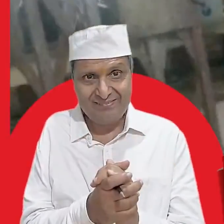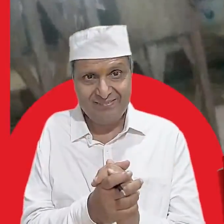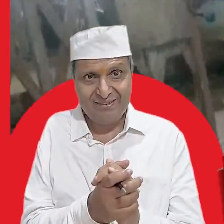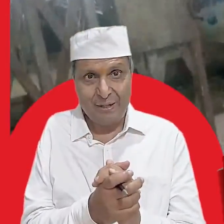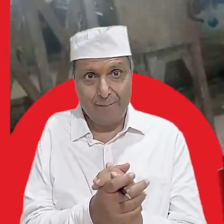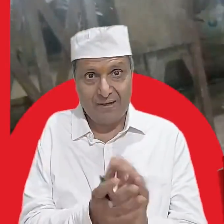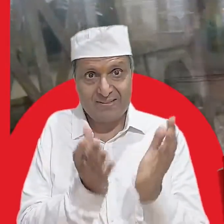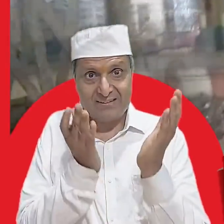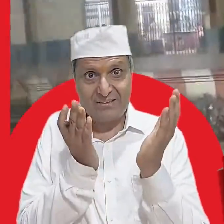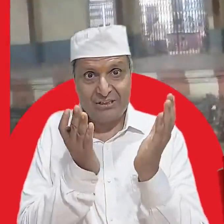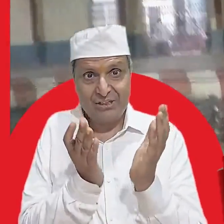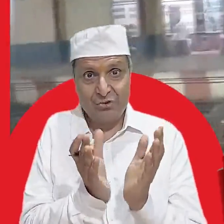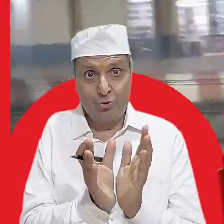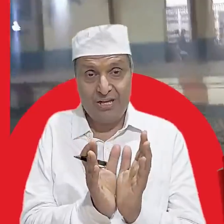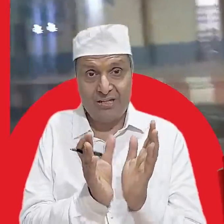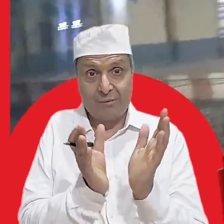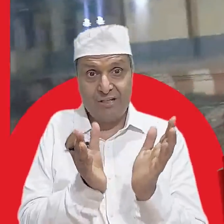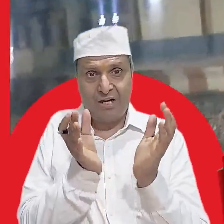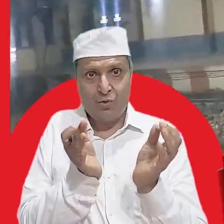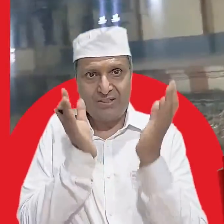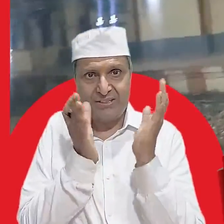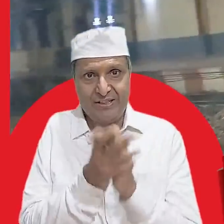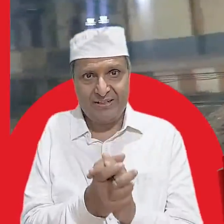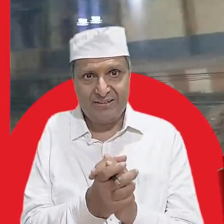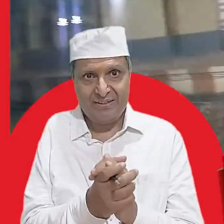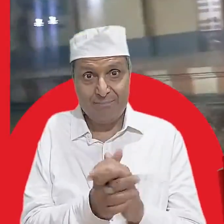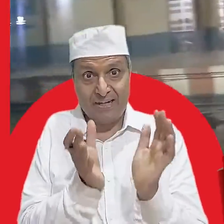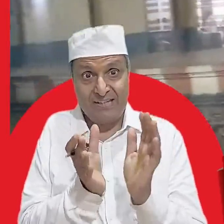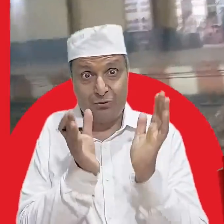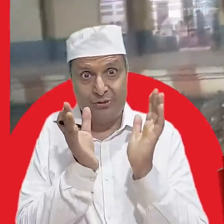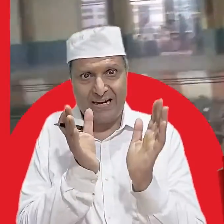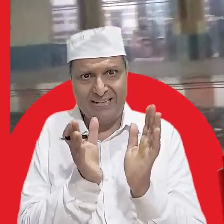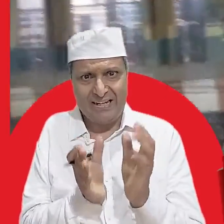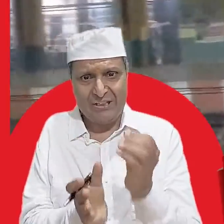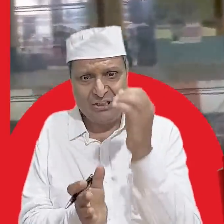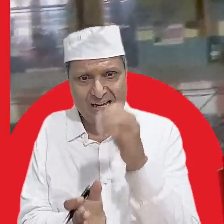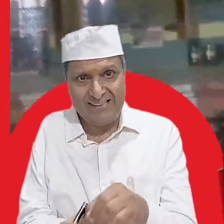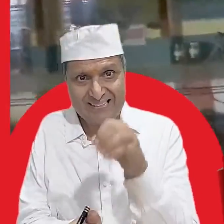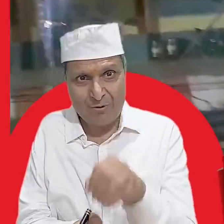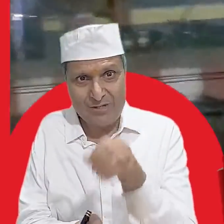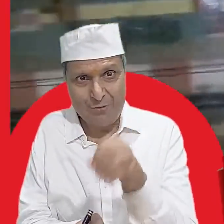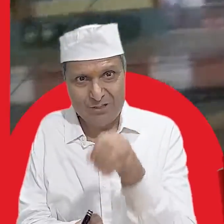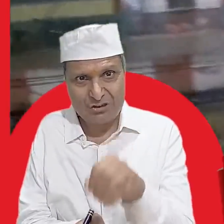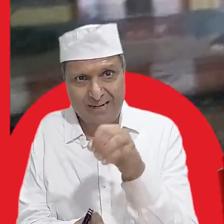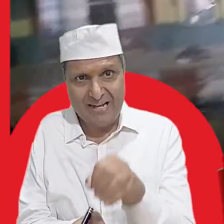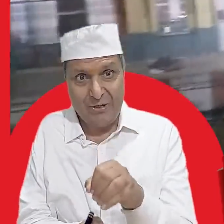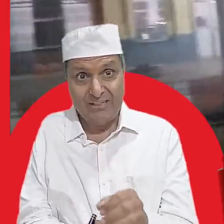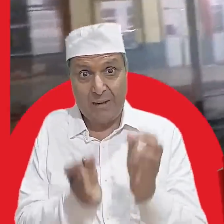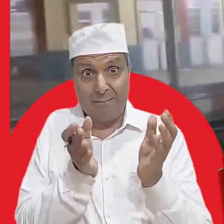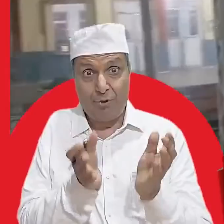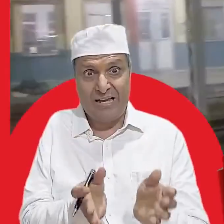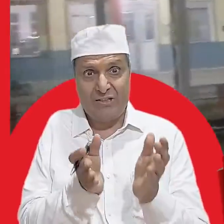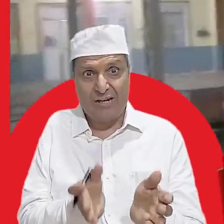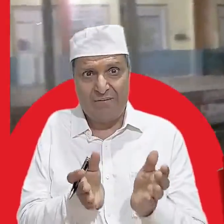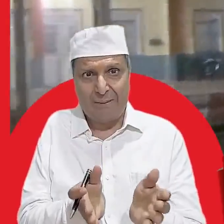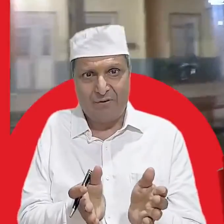दीजिए, पारसनाथ स्टेशन दुनिया का सबसे अनोखा स्टेशन है, भारत नहीं दुनिया के अंदर शायद ही ऐसा कोई अनोखा स्टेशन बनाया हो जहां